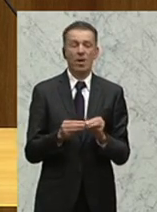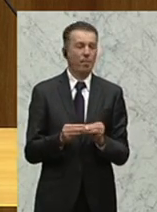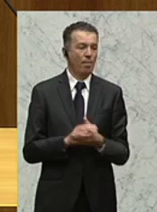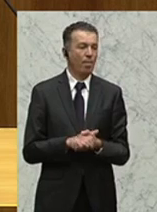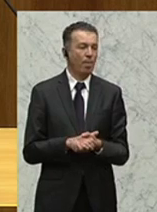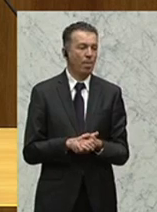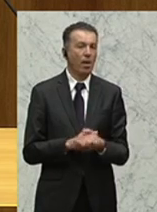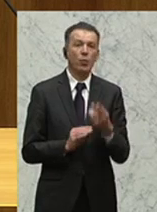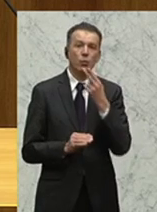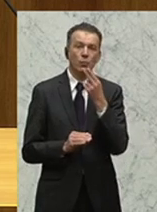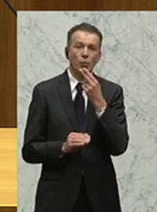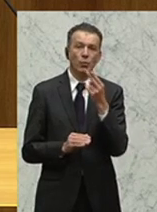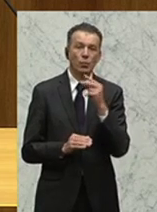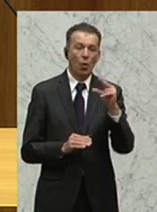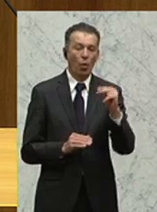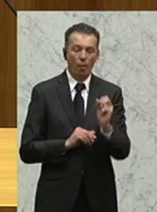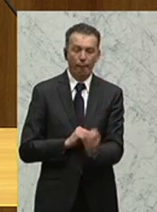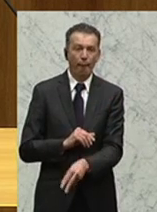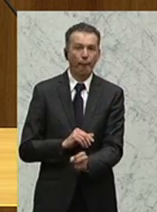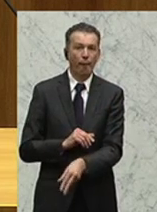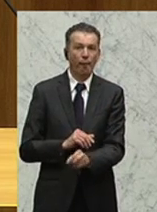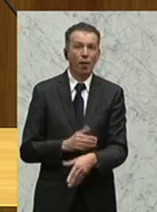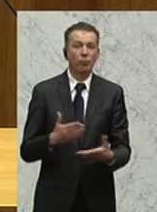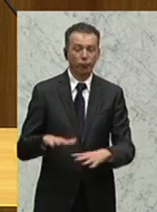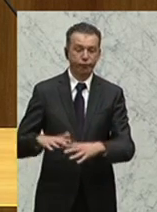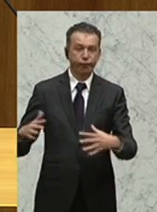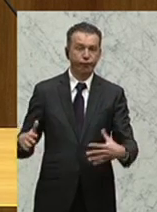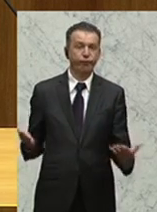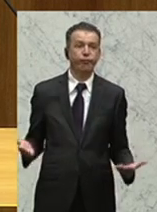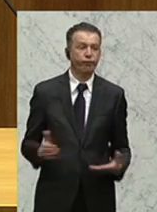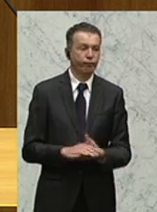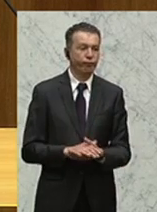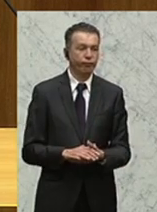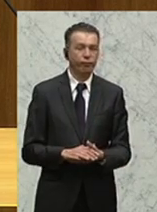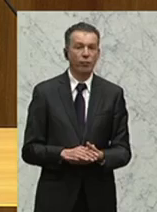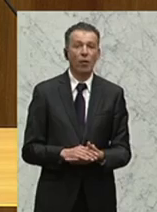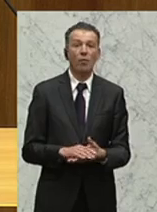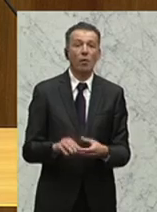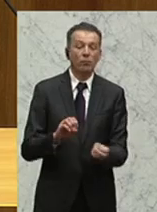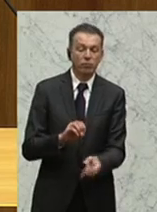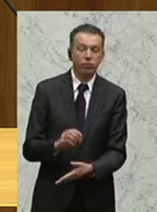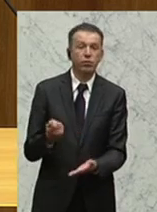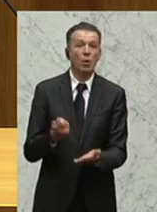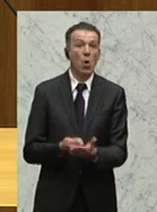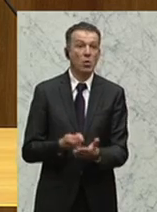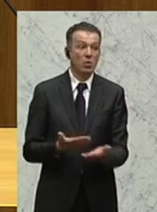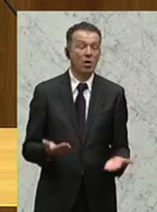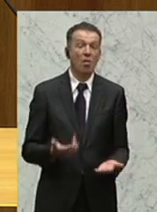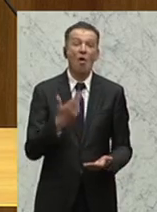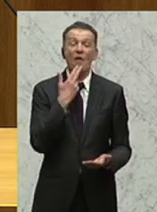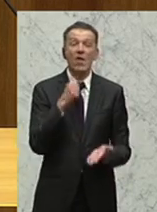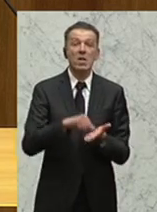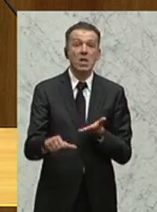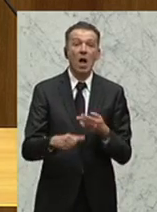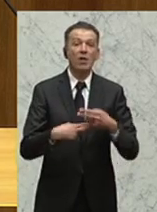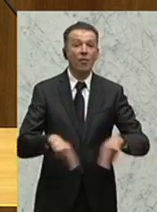den weggeworfenen Zigaretten passiert, mit den Kippen. Ja. Hier kommt es zu erhöhten Kosten der Entsorgung. Na, auf wen wird das aufgerechnet?